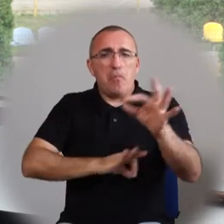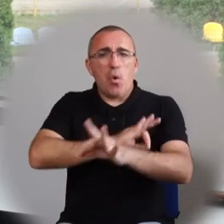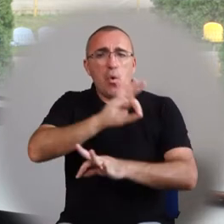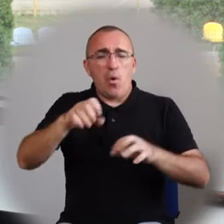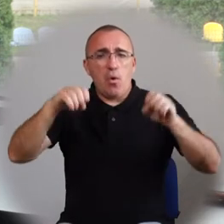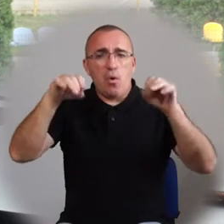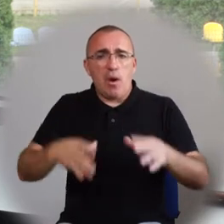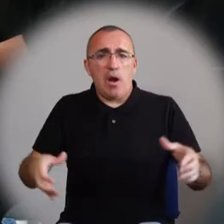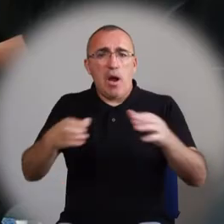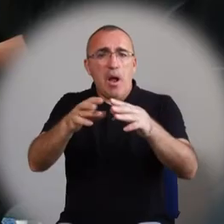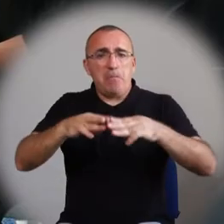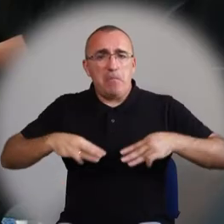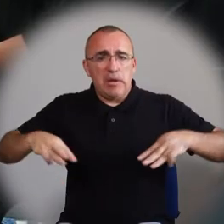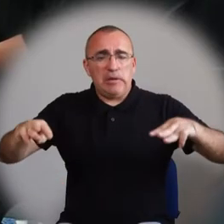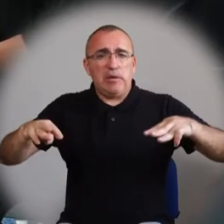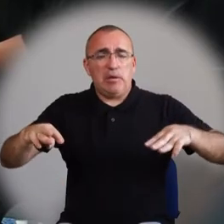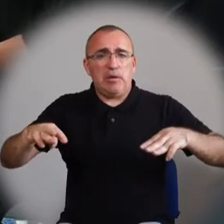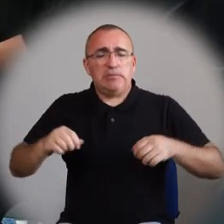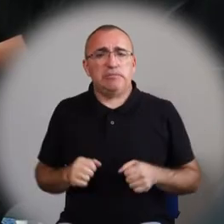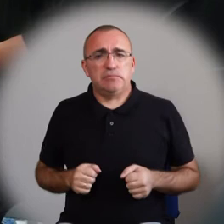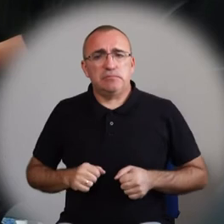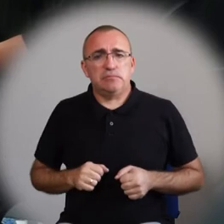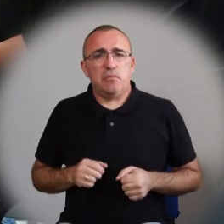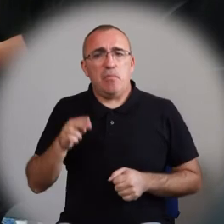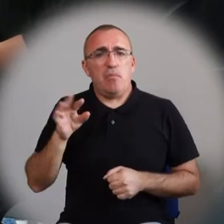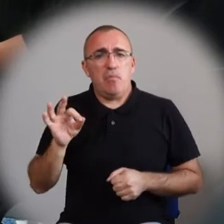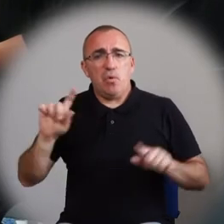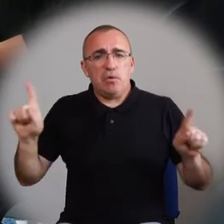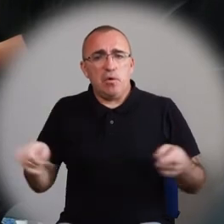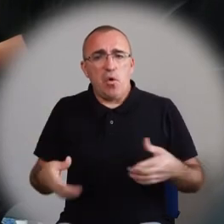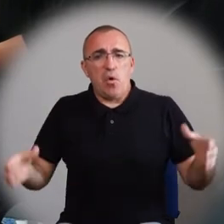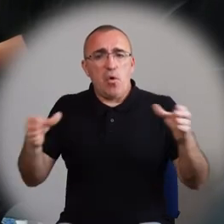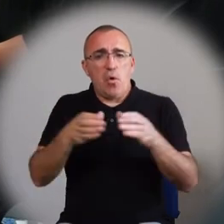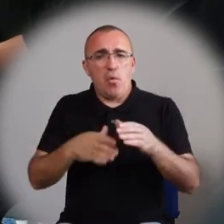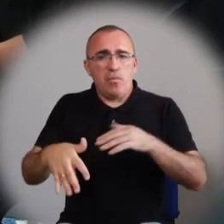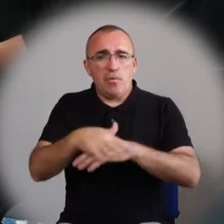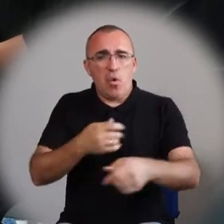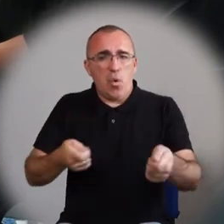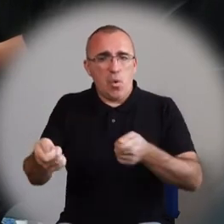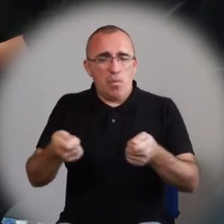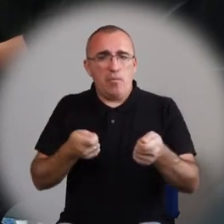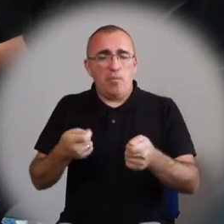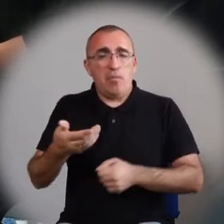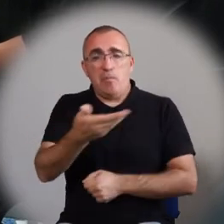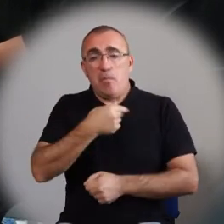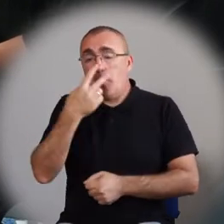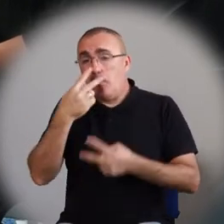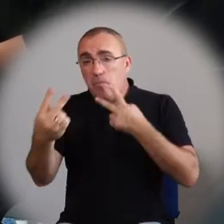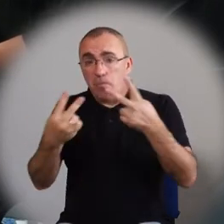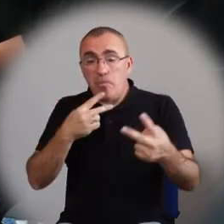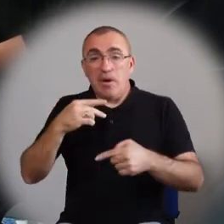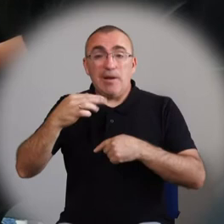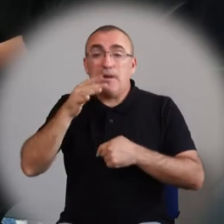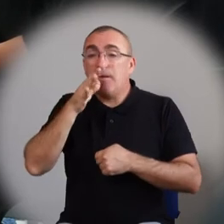територіями проект рішення Кабінету міністрів по створенню об'єднаних територіальних громад,